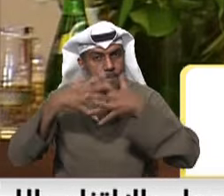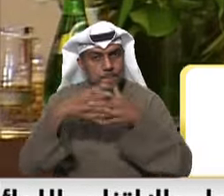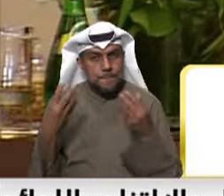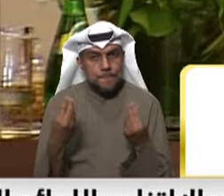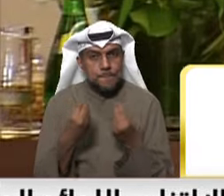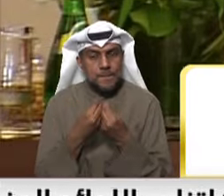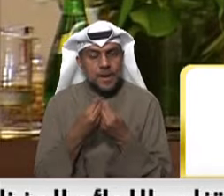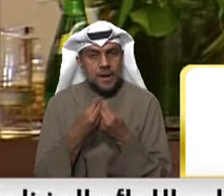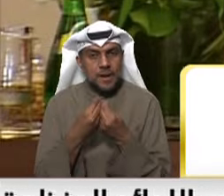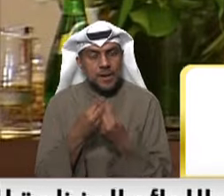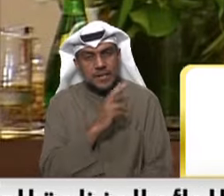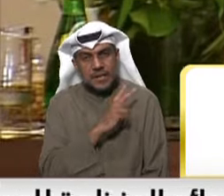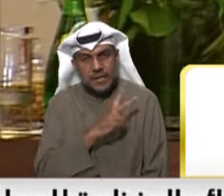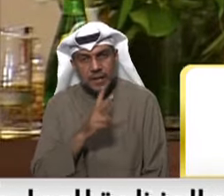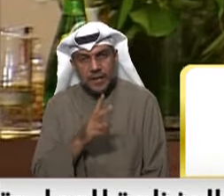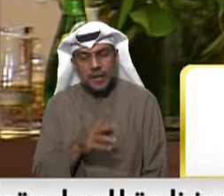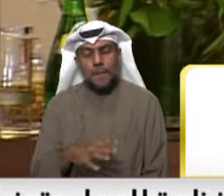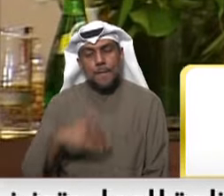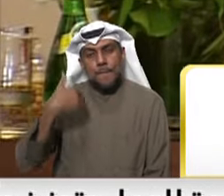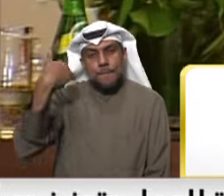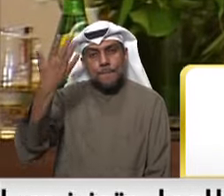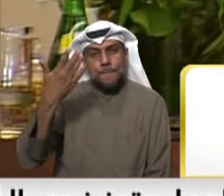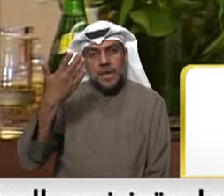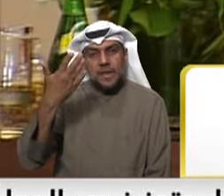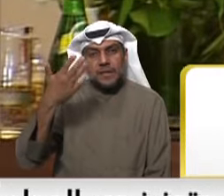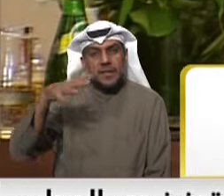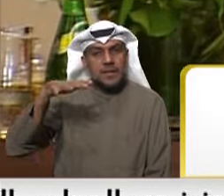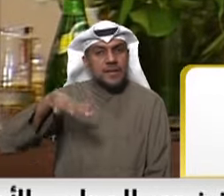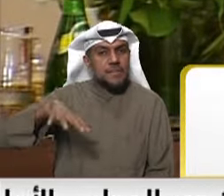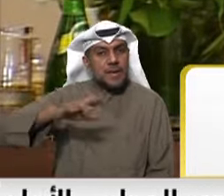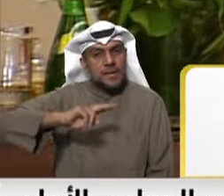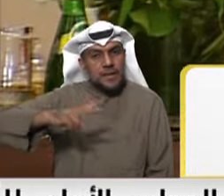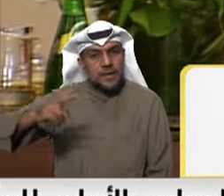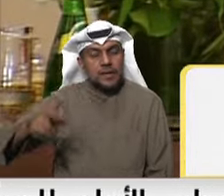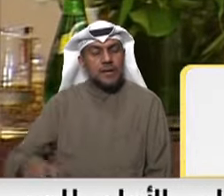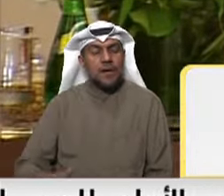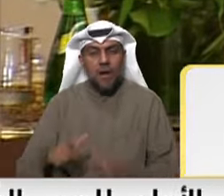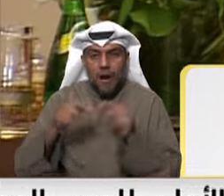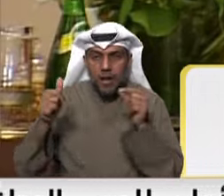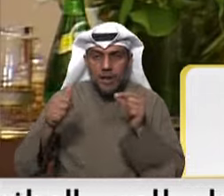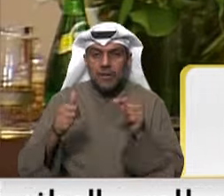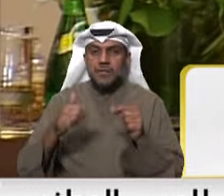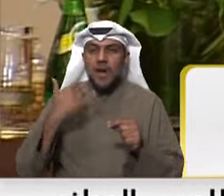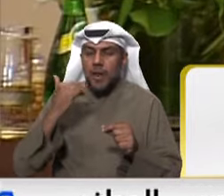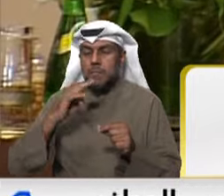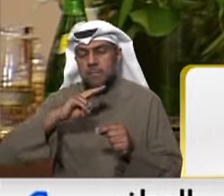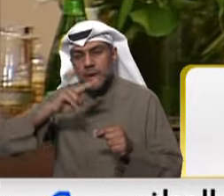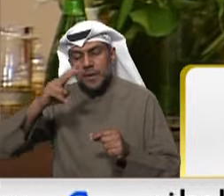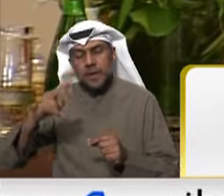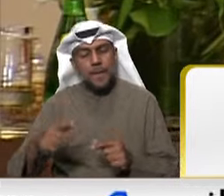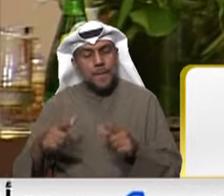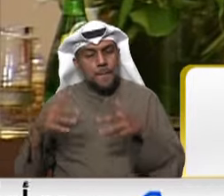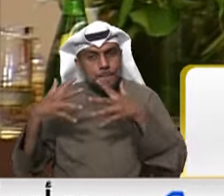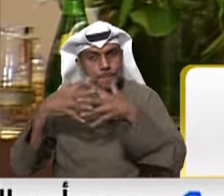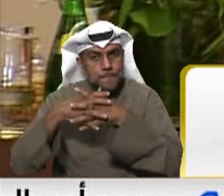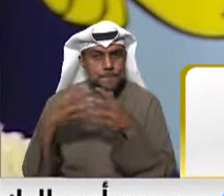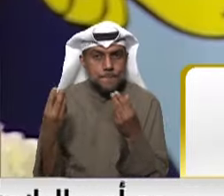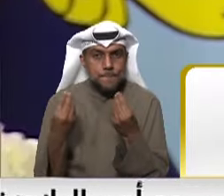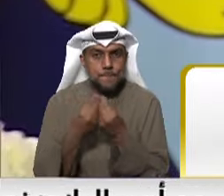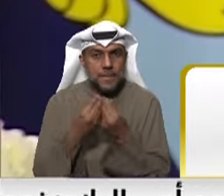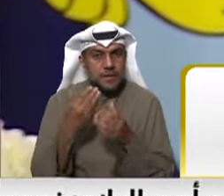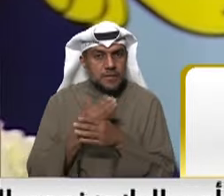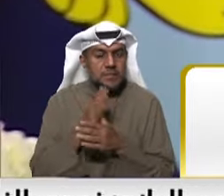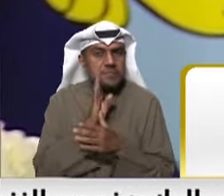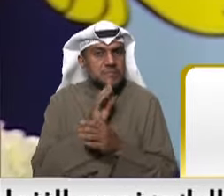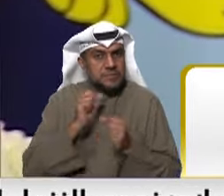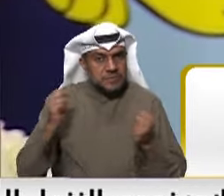الجهات العسكرية في الدول الشقيقة والصديقة، لرفع مستوى الأداء وقياس